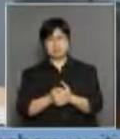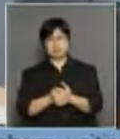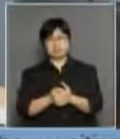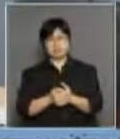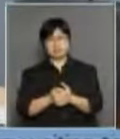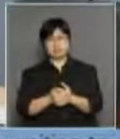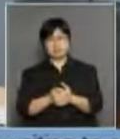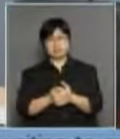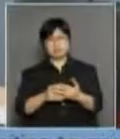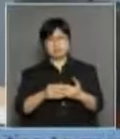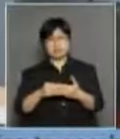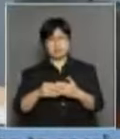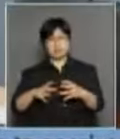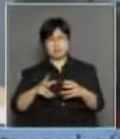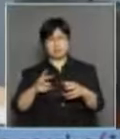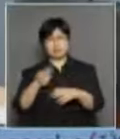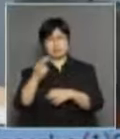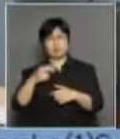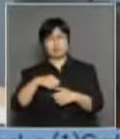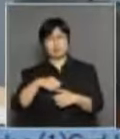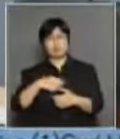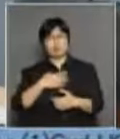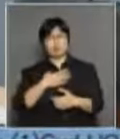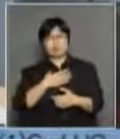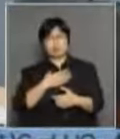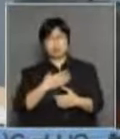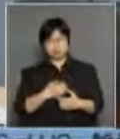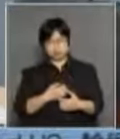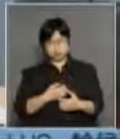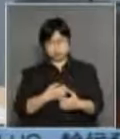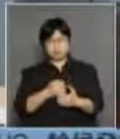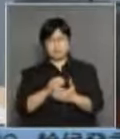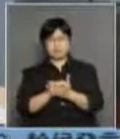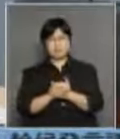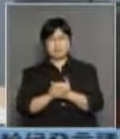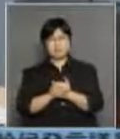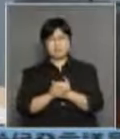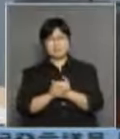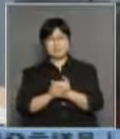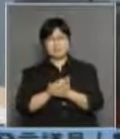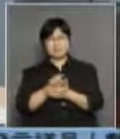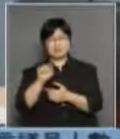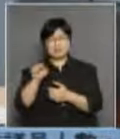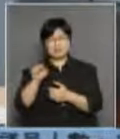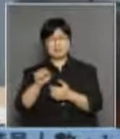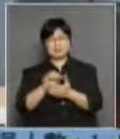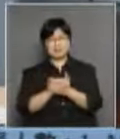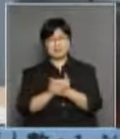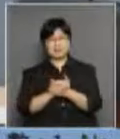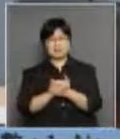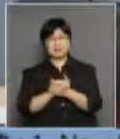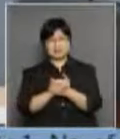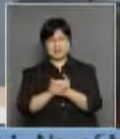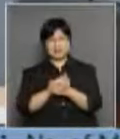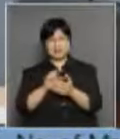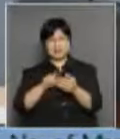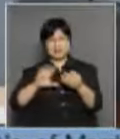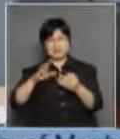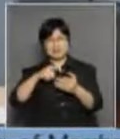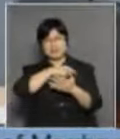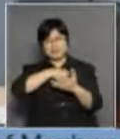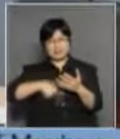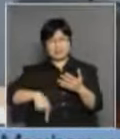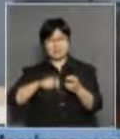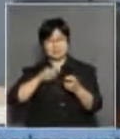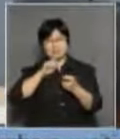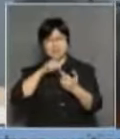剪報啦，大家輸咗口氣啦。咁你呢位黃國興議員話我哋搞